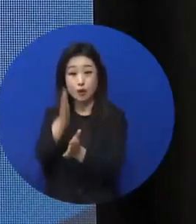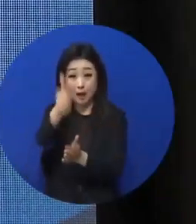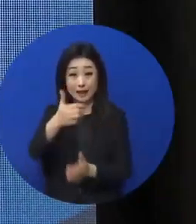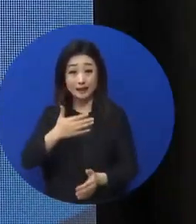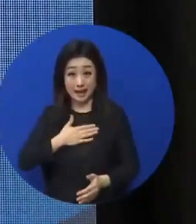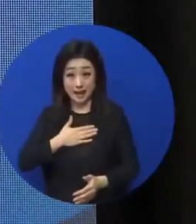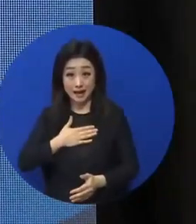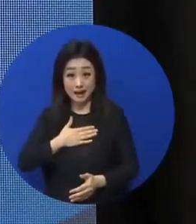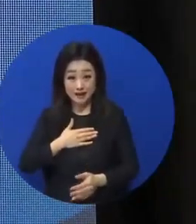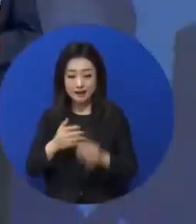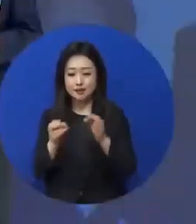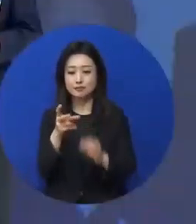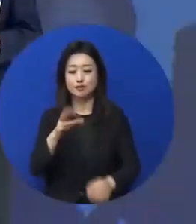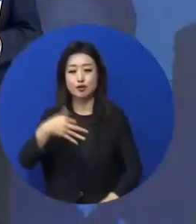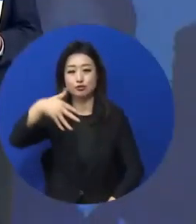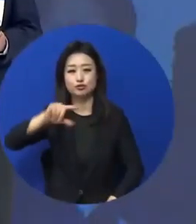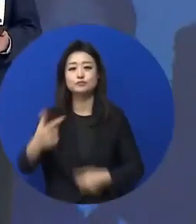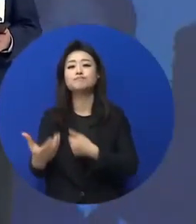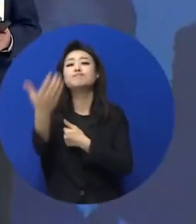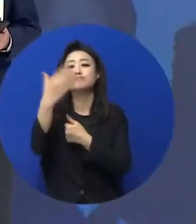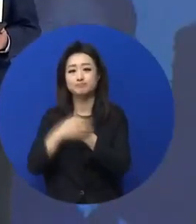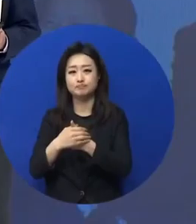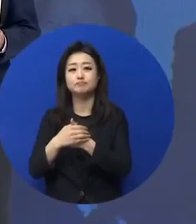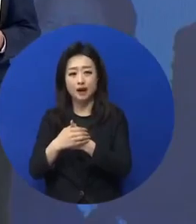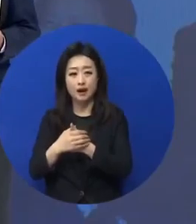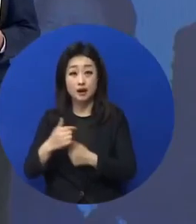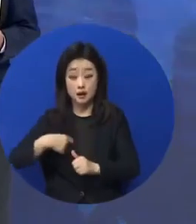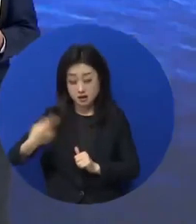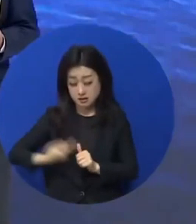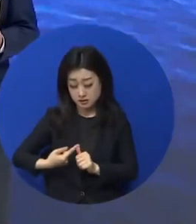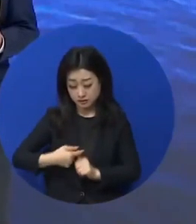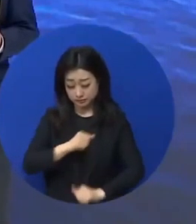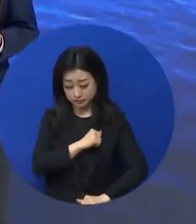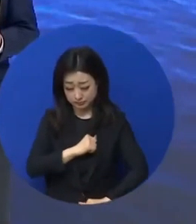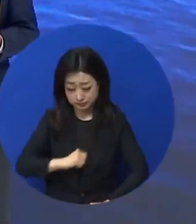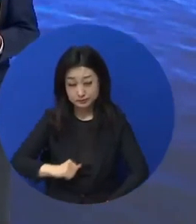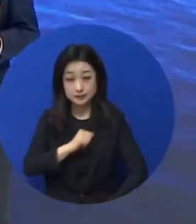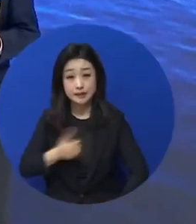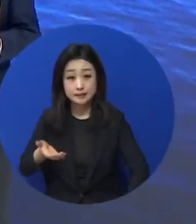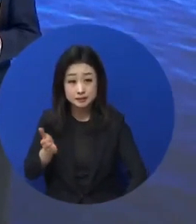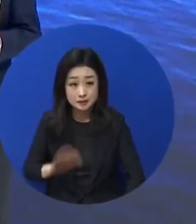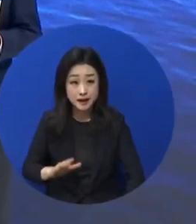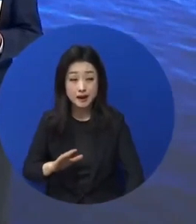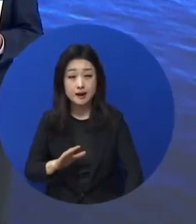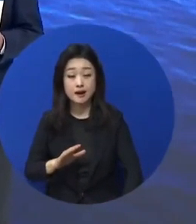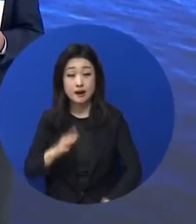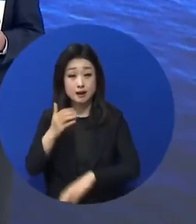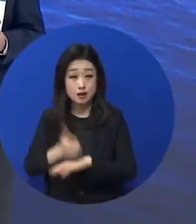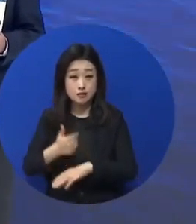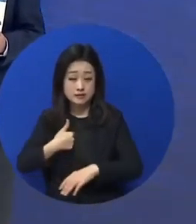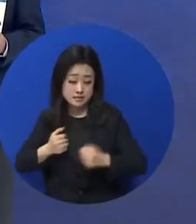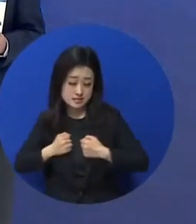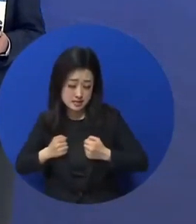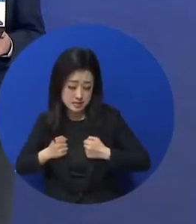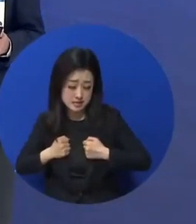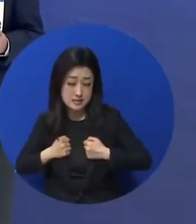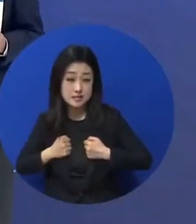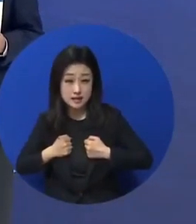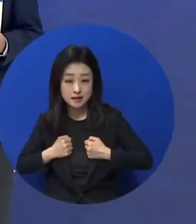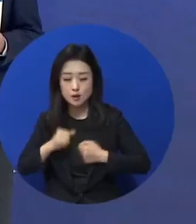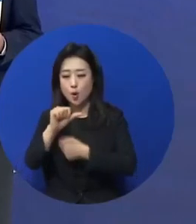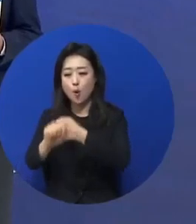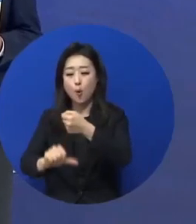김영춘을 선택했습니다. 미친놈 소리를 들어가면서 기재부 등 경제부처의 극심한 반대를 뚫고 해운 재건